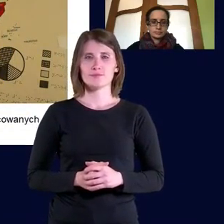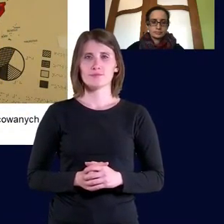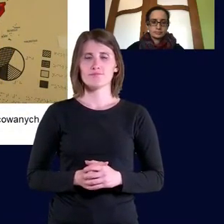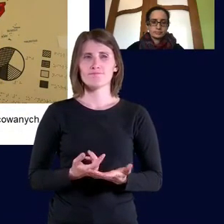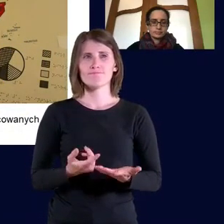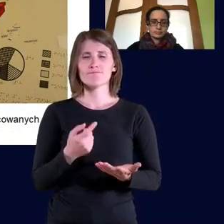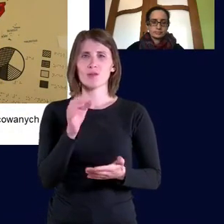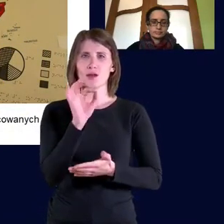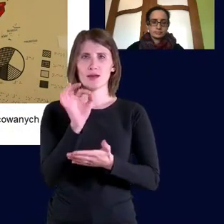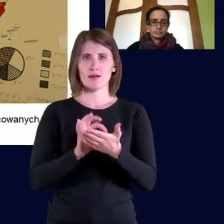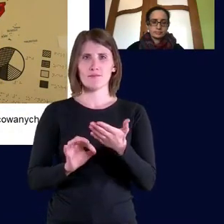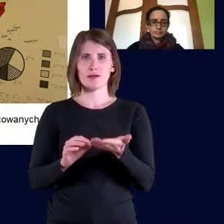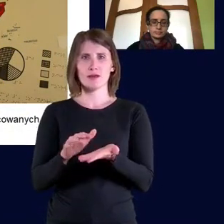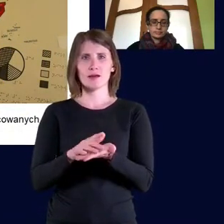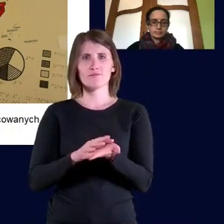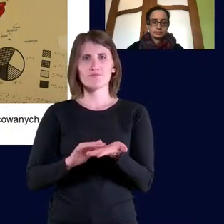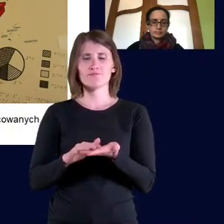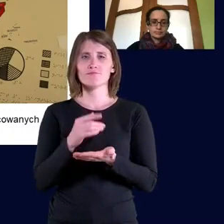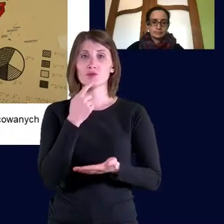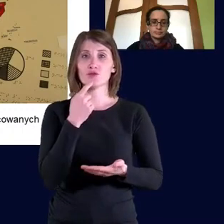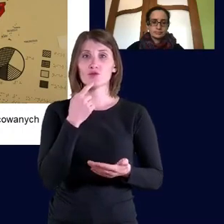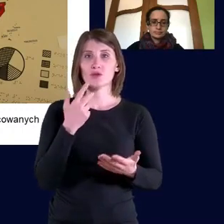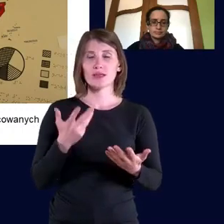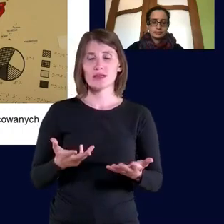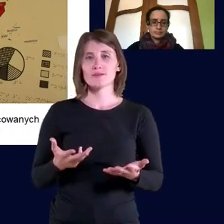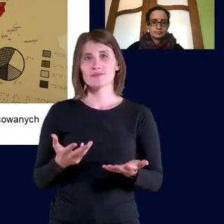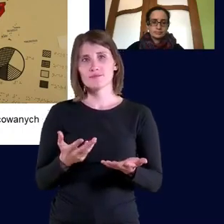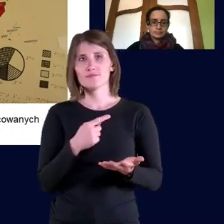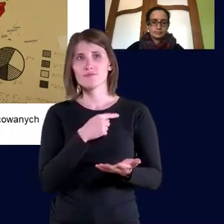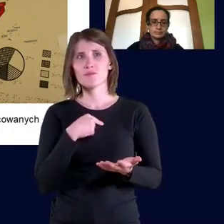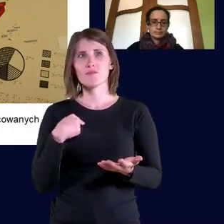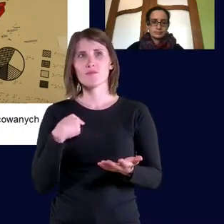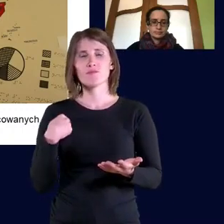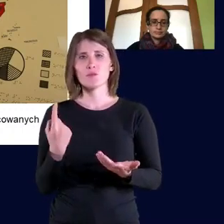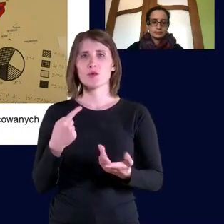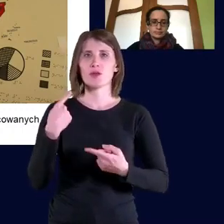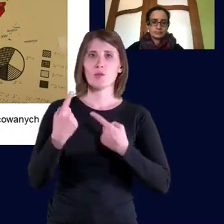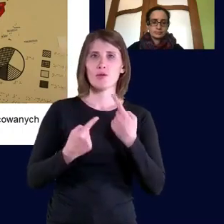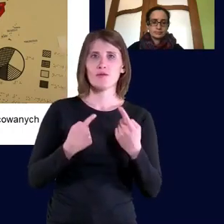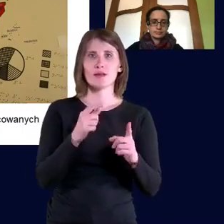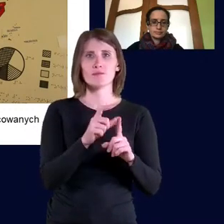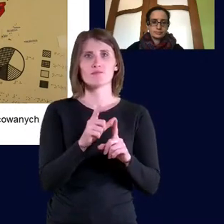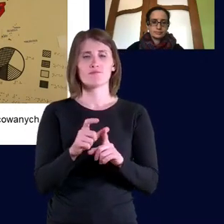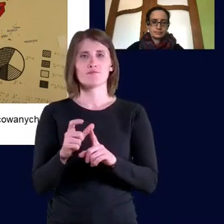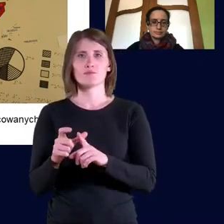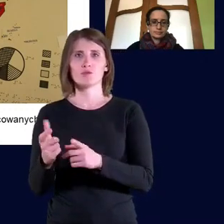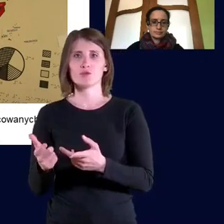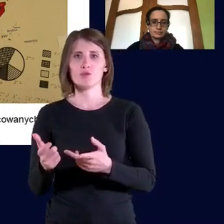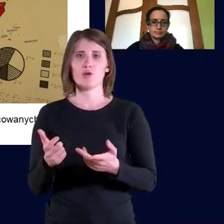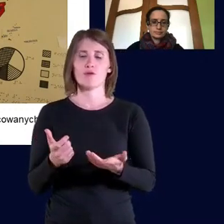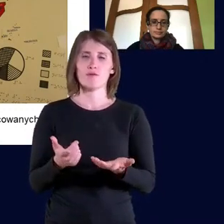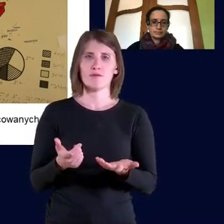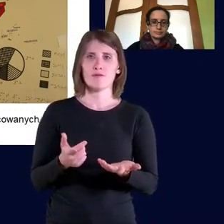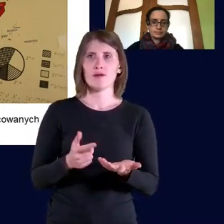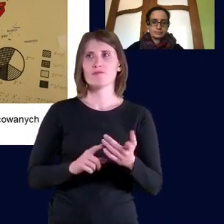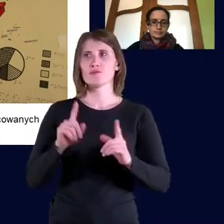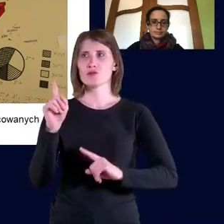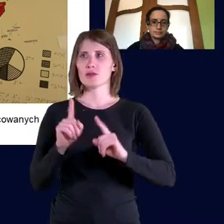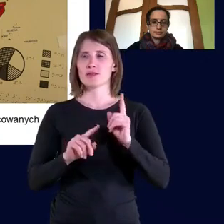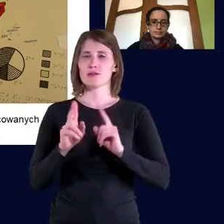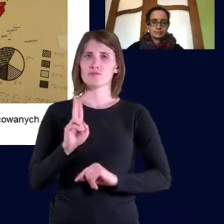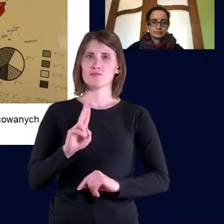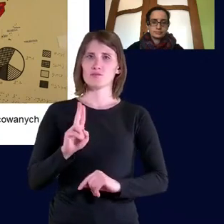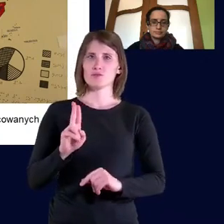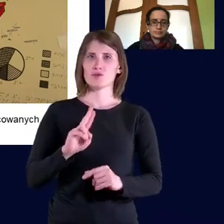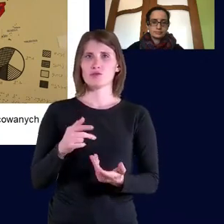ogóle jest grafika dotykowa bo My oferujemy troszkę takim słownictwem może dla nie dla wszystkich